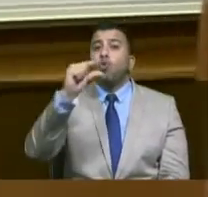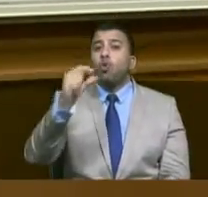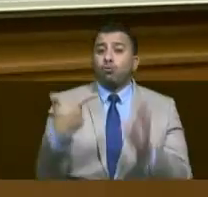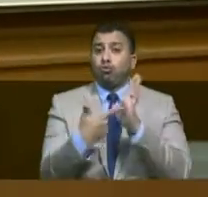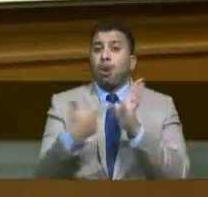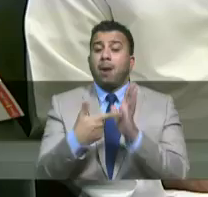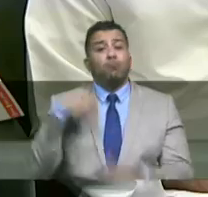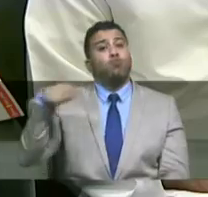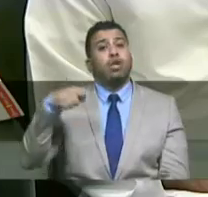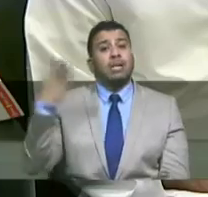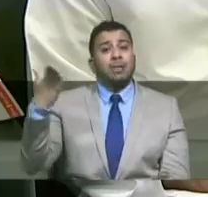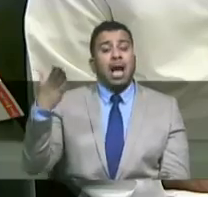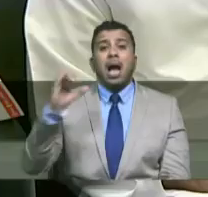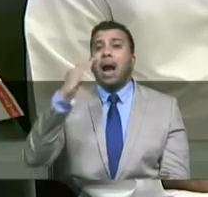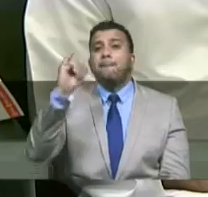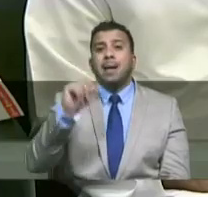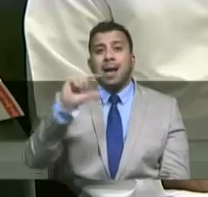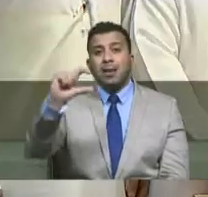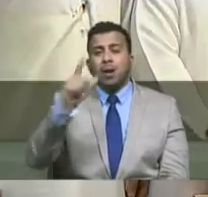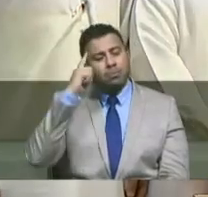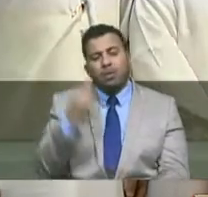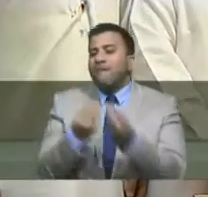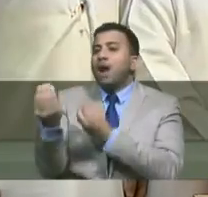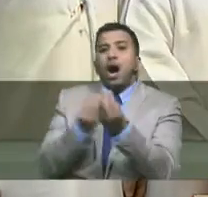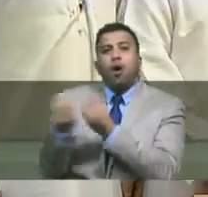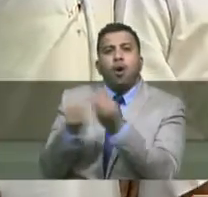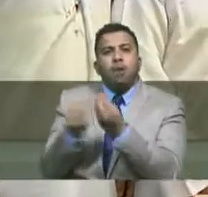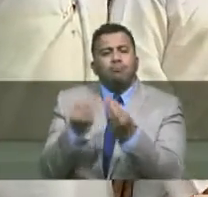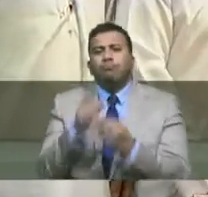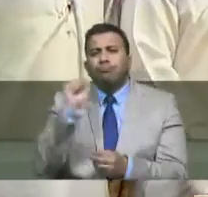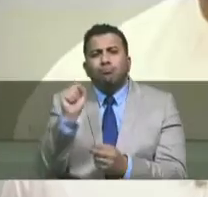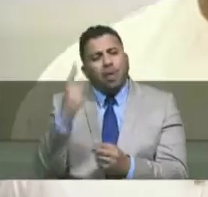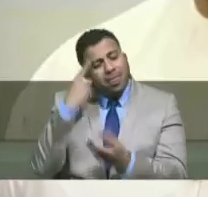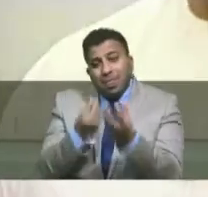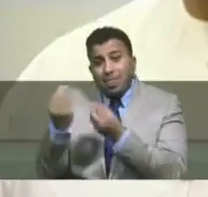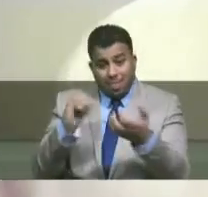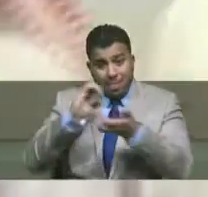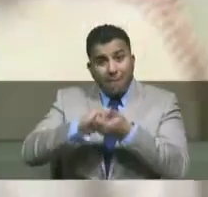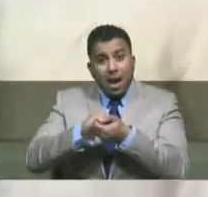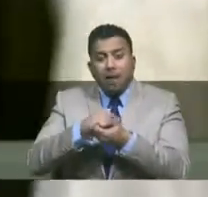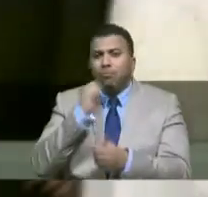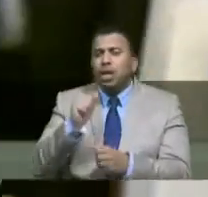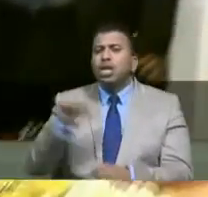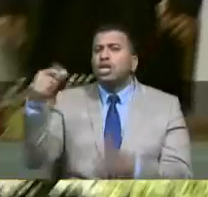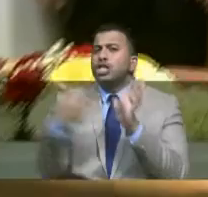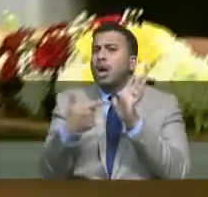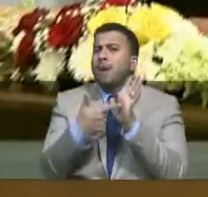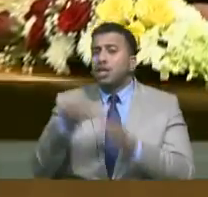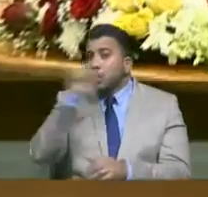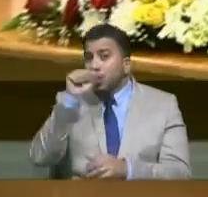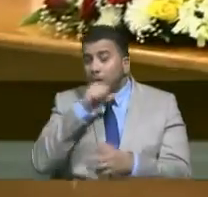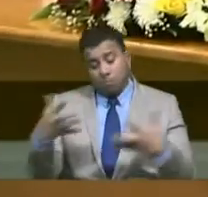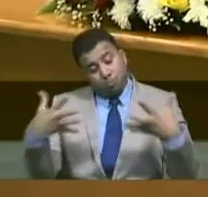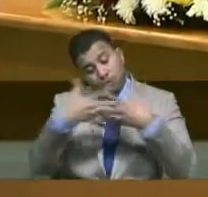الشارقة مذكرة تفاهم، وبموجب هذه الاتفاقية تكون جامعة الشارقة شريكا استراتيجيا لنادي